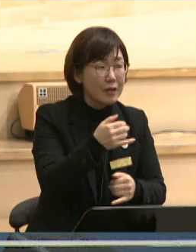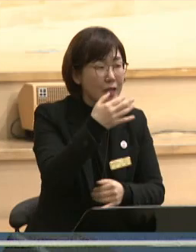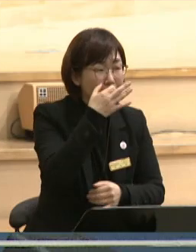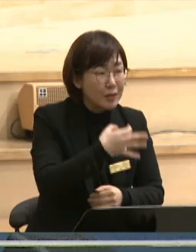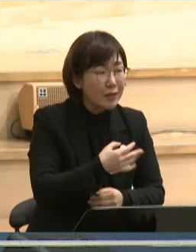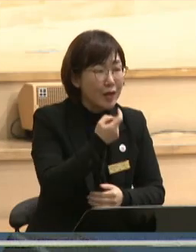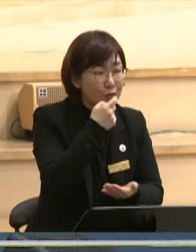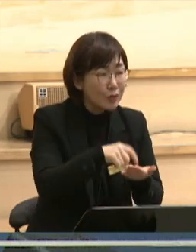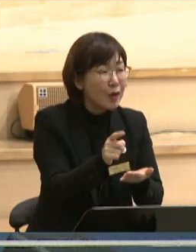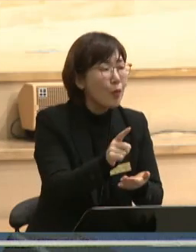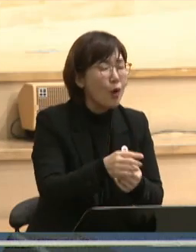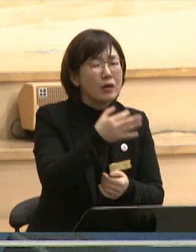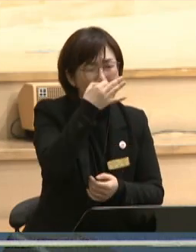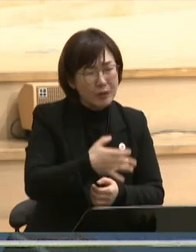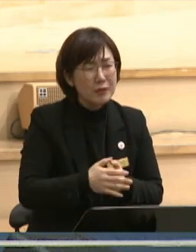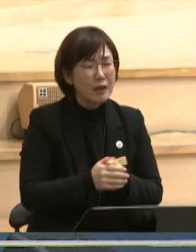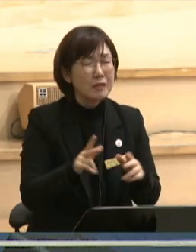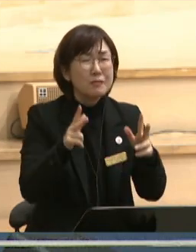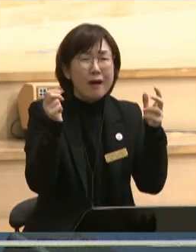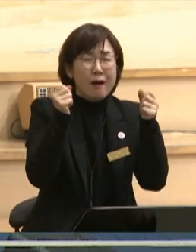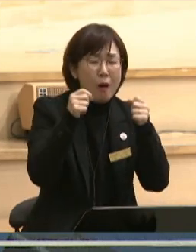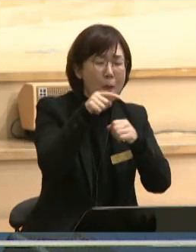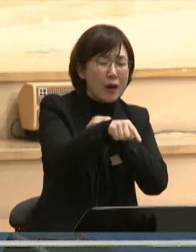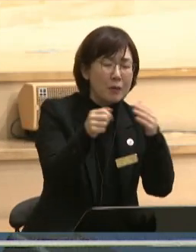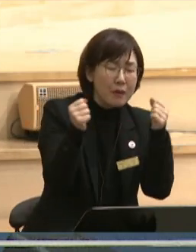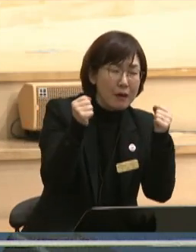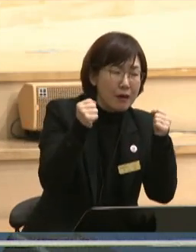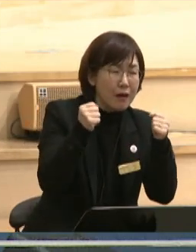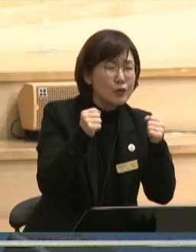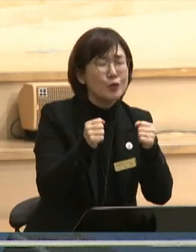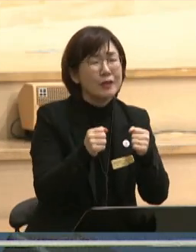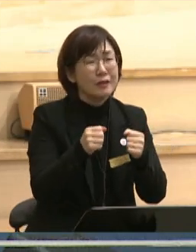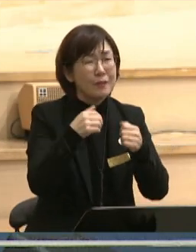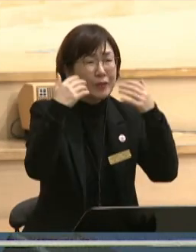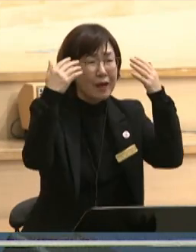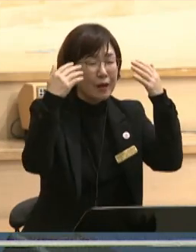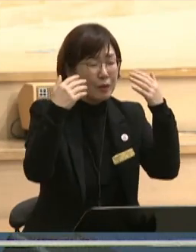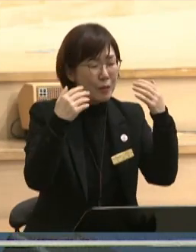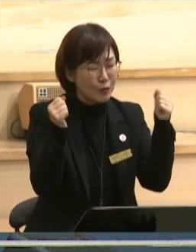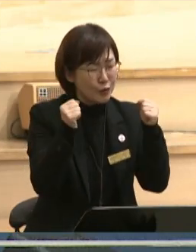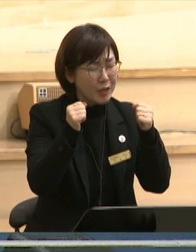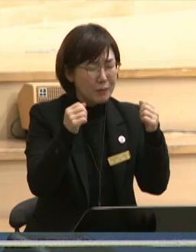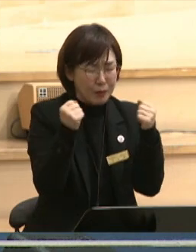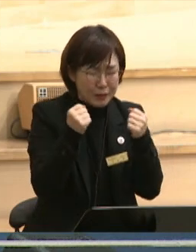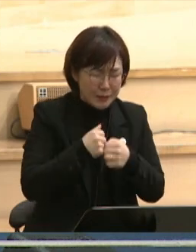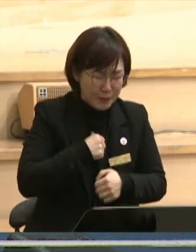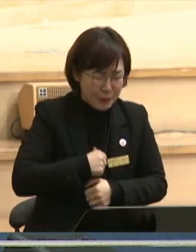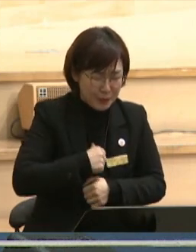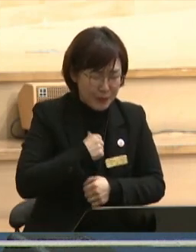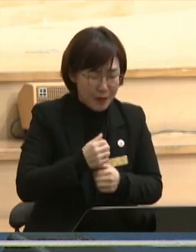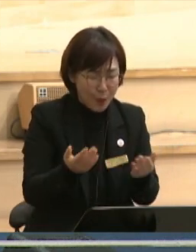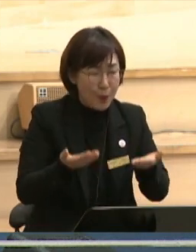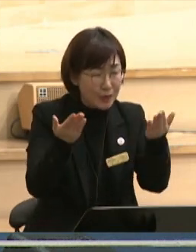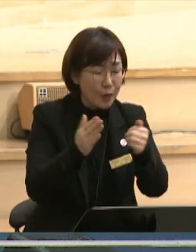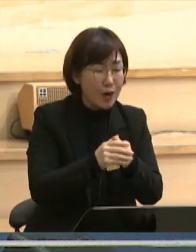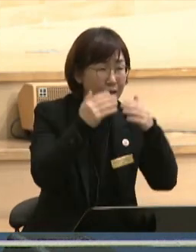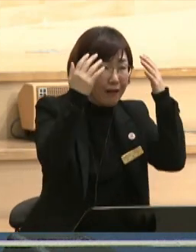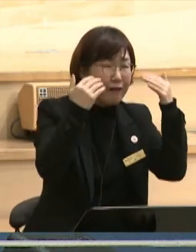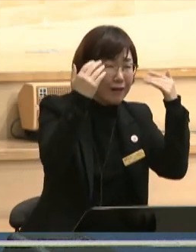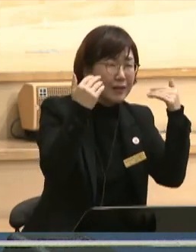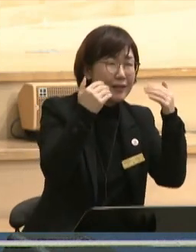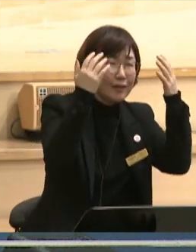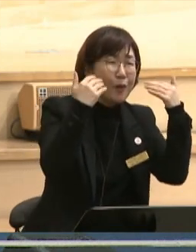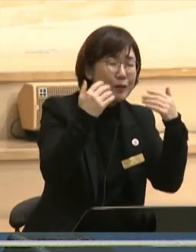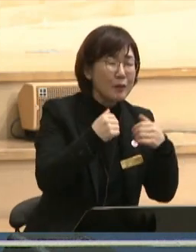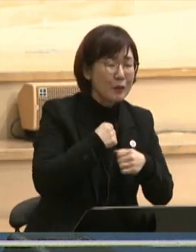힘들까요 힘듭니다이 추운 겨울 날씨에는 추위를 견뎌가면서 봉사를 해야 되고요 더운 여름 날씨는 그